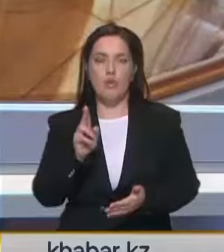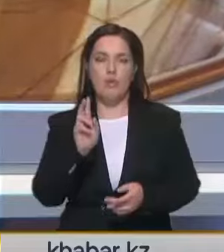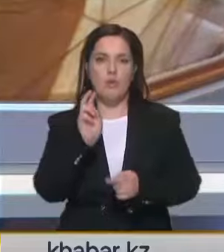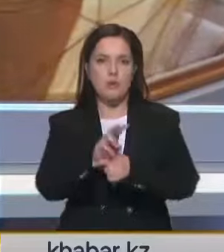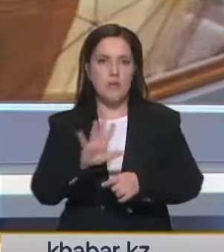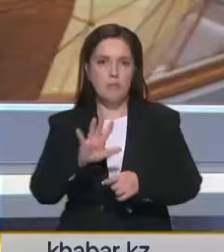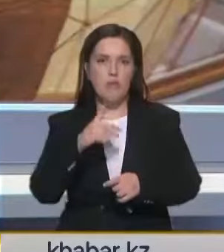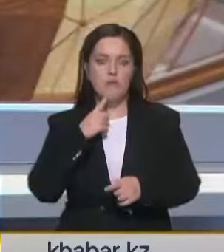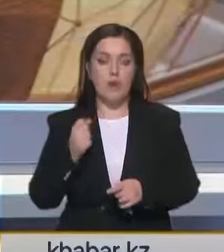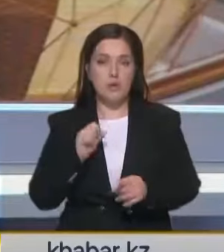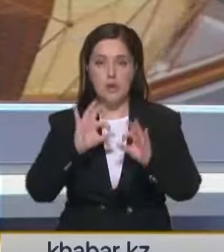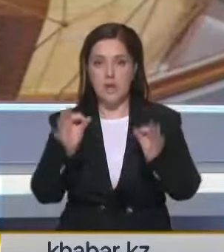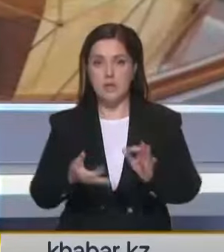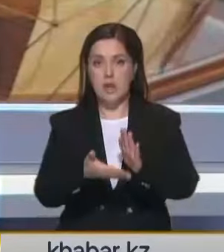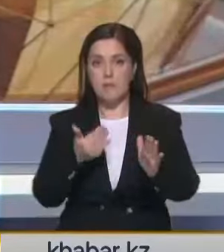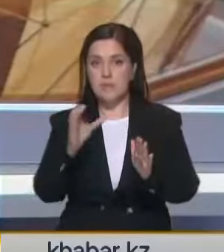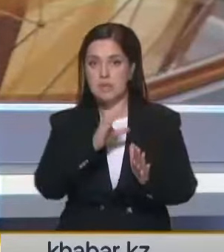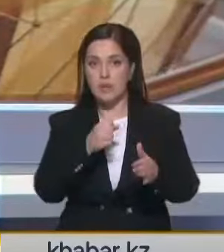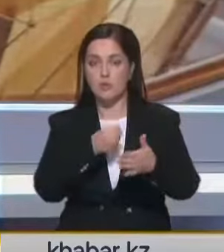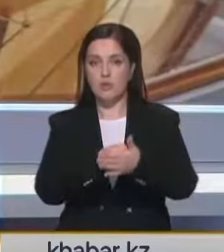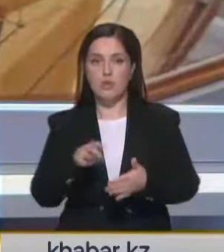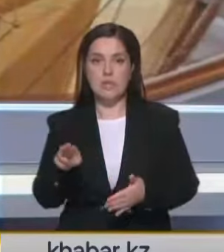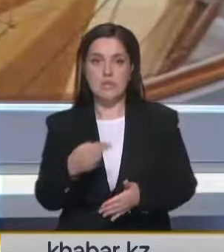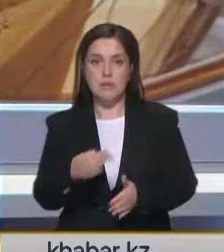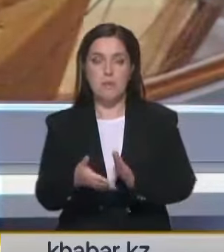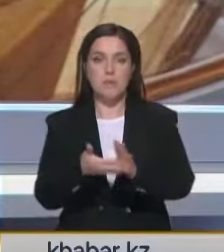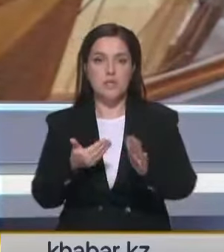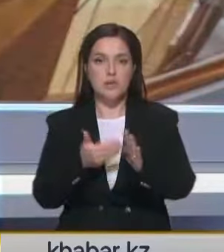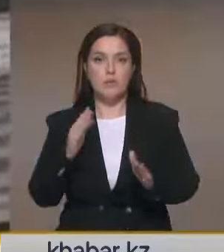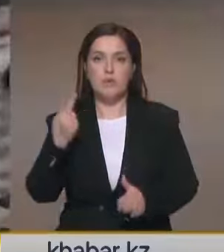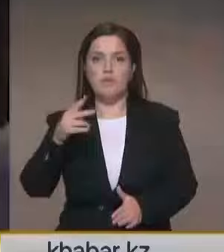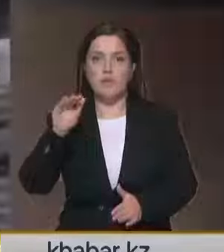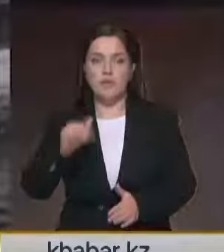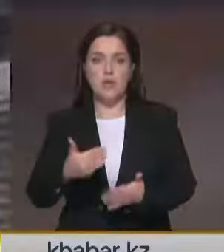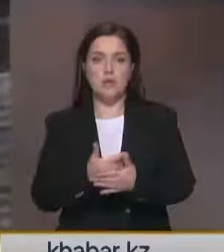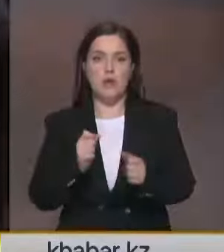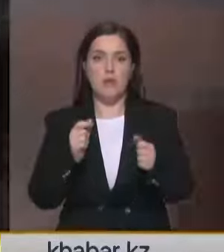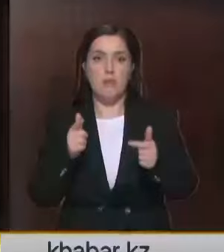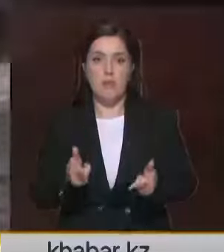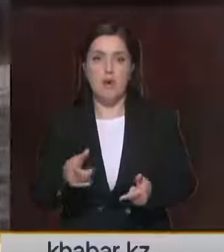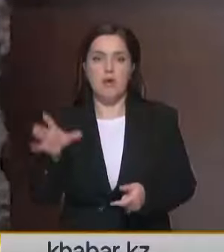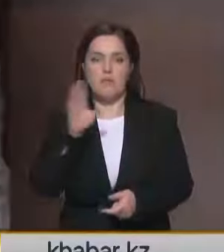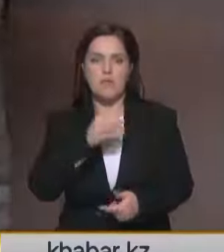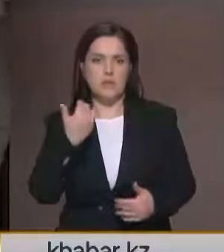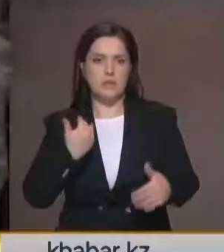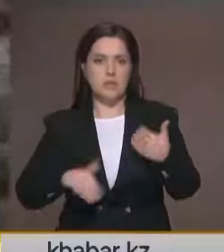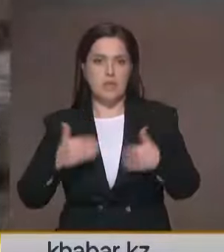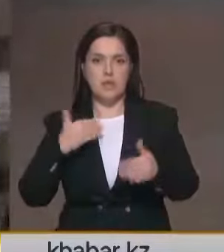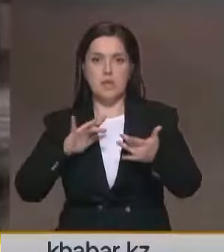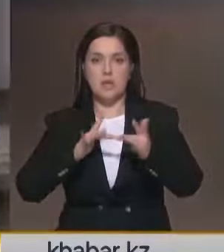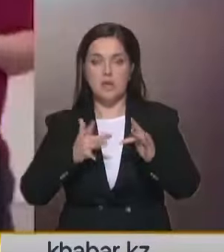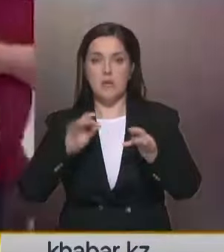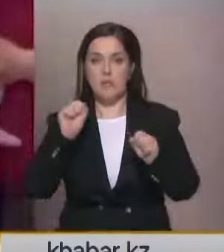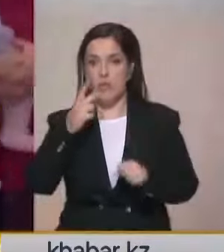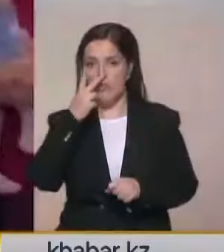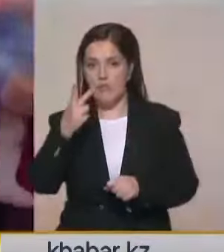в Казахстане начался в сентябре и продлится до конца декабря. Призывы подлежат 20 тысяч новобранцев, однако служить хотят не все. В соцсетях